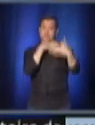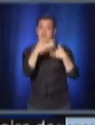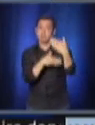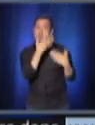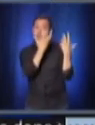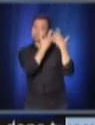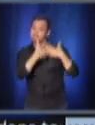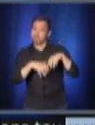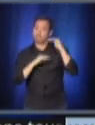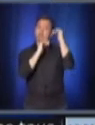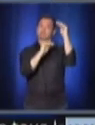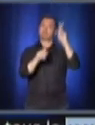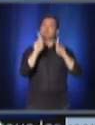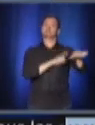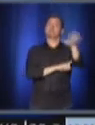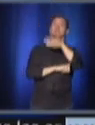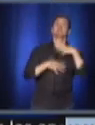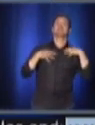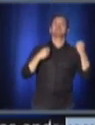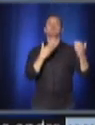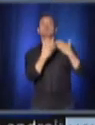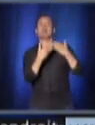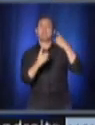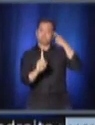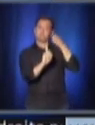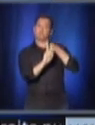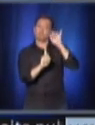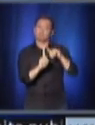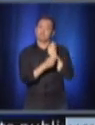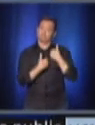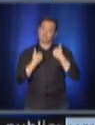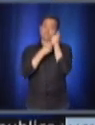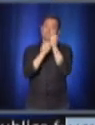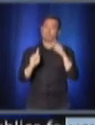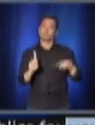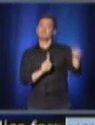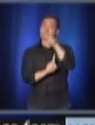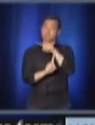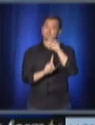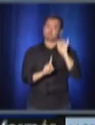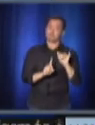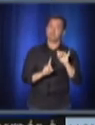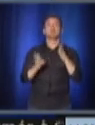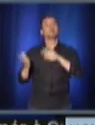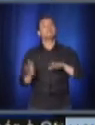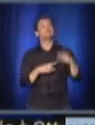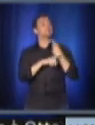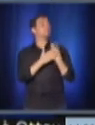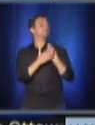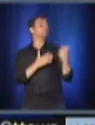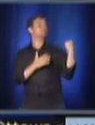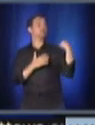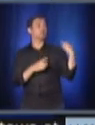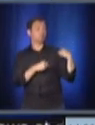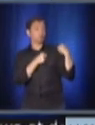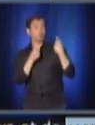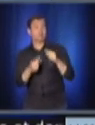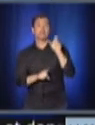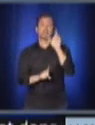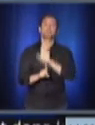plus vulnérables et de sauver des vies. Enfin, dans les dernières semaines, le Québec a graduellement procédé